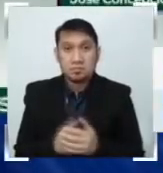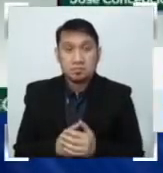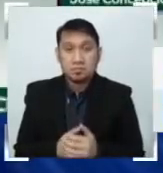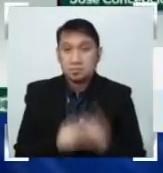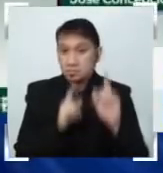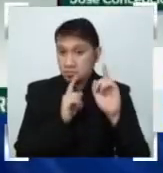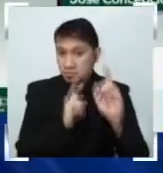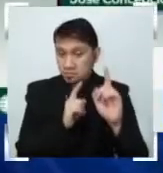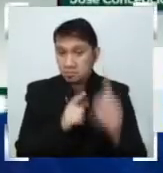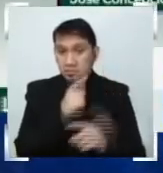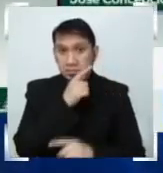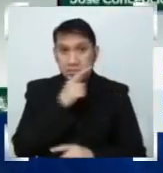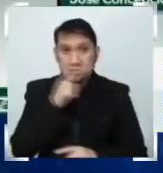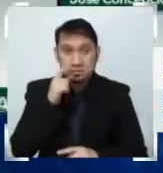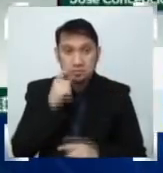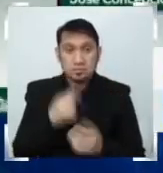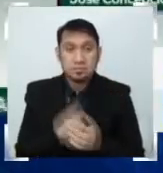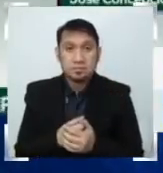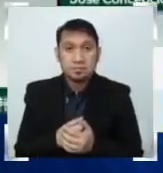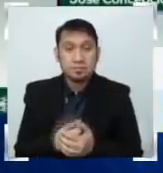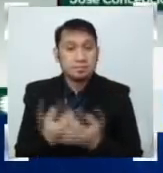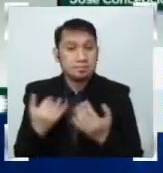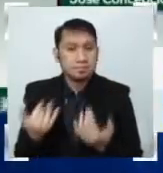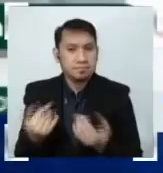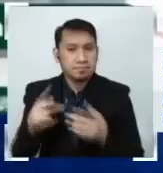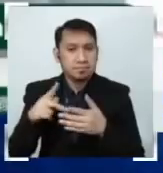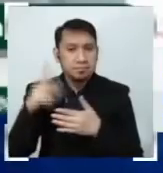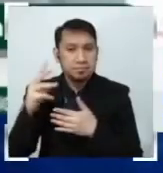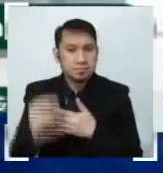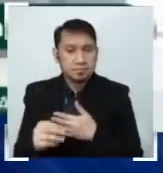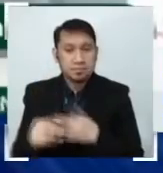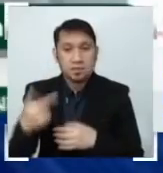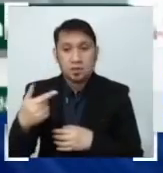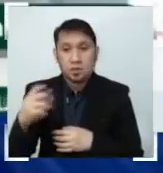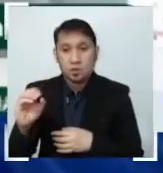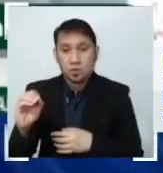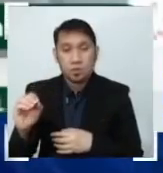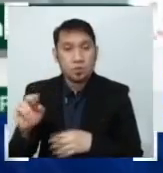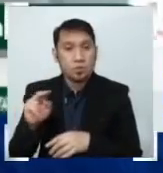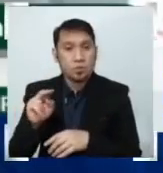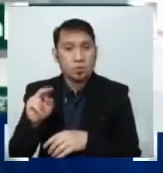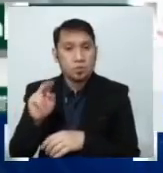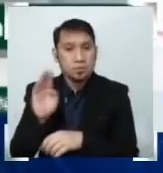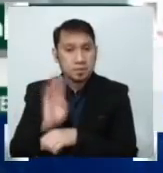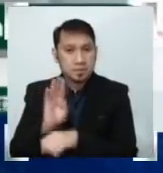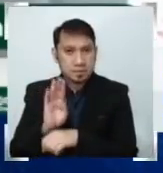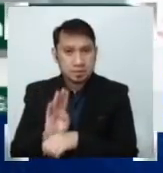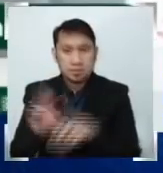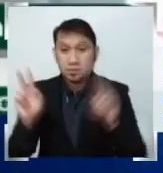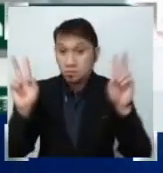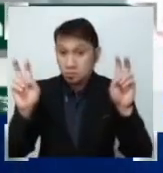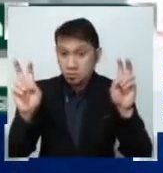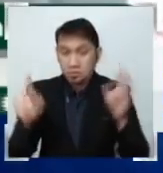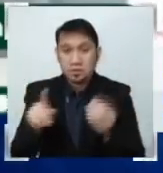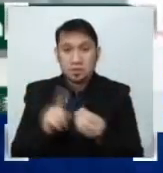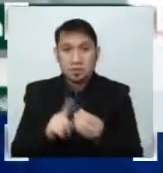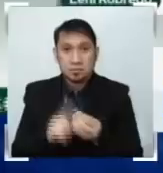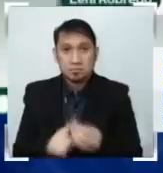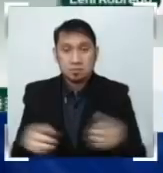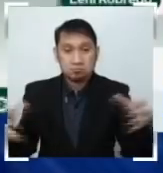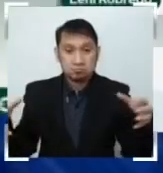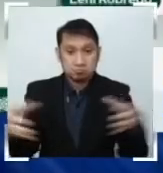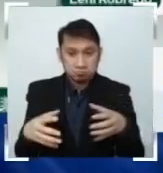Robredo sa Candida Talks episode ng Go Negosyo. Kabilang sa kanyang proyekto ang pagtulong sa mga naapektuhan ng